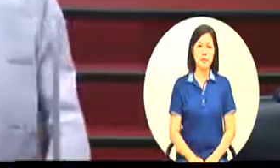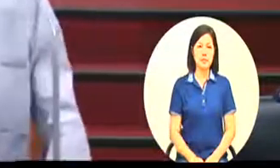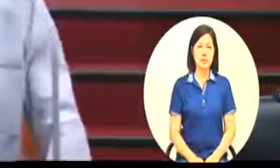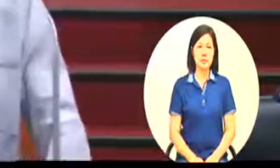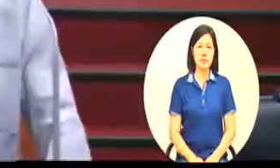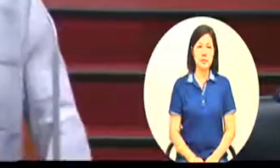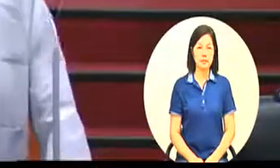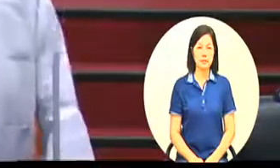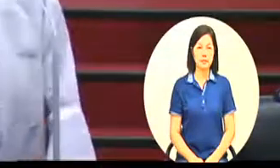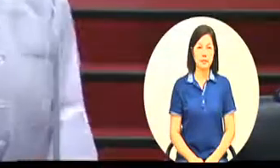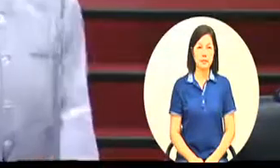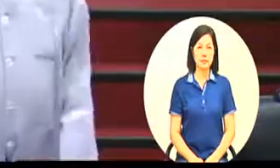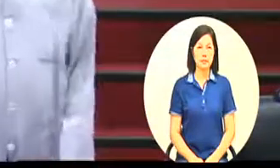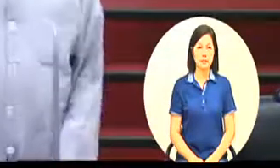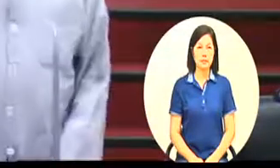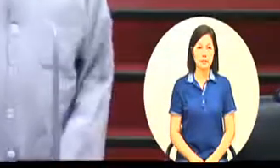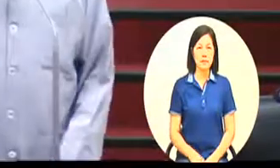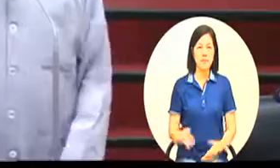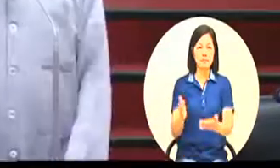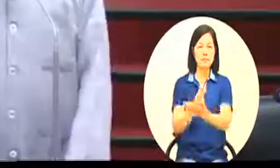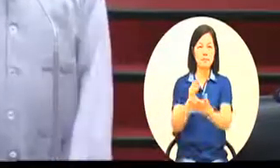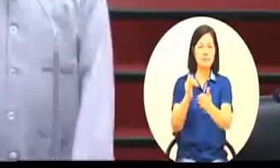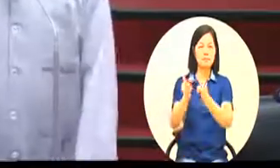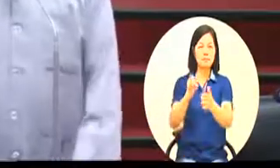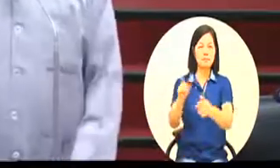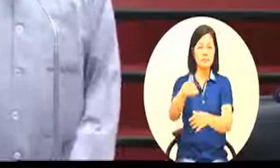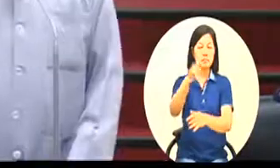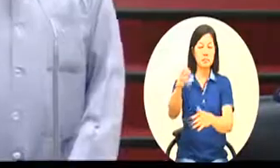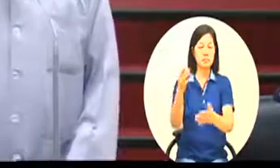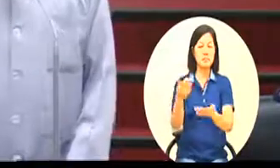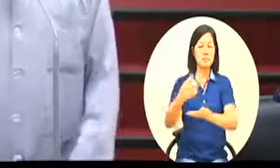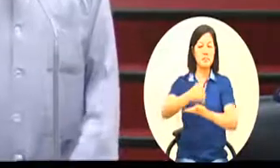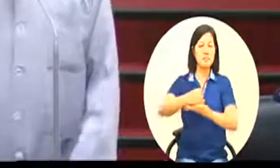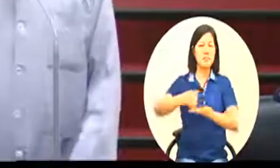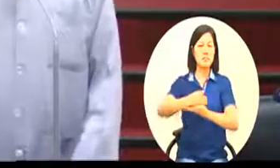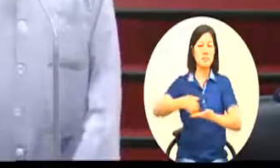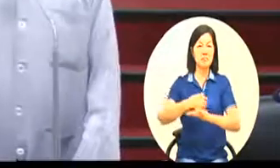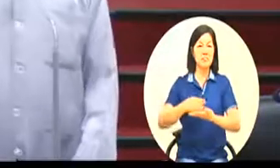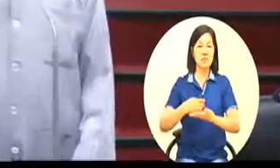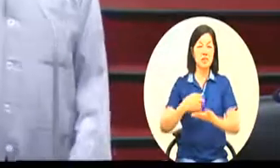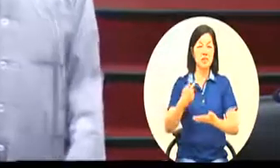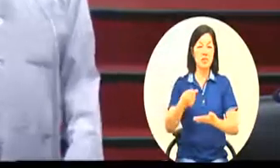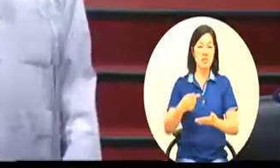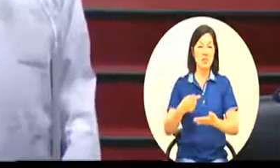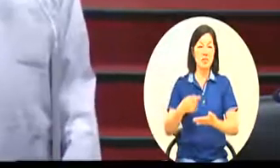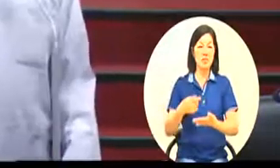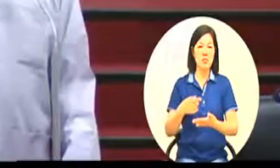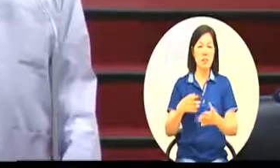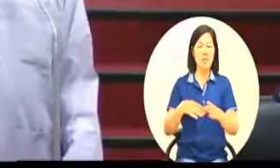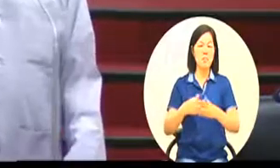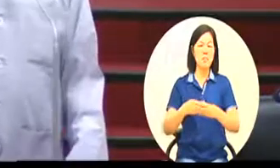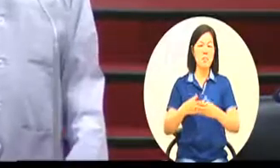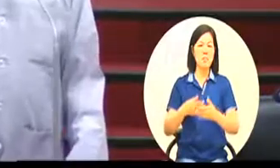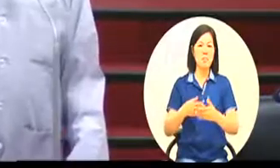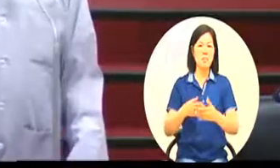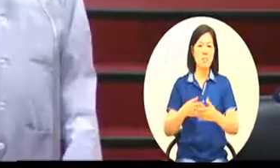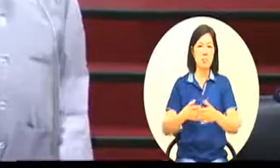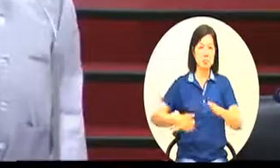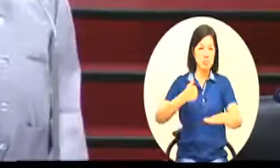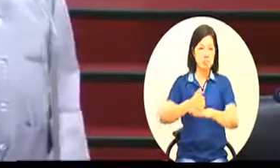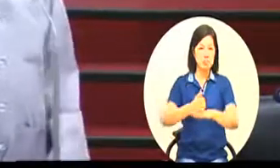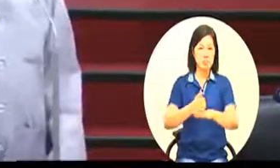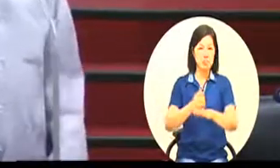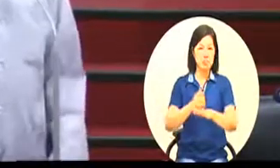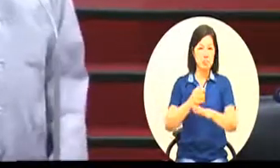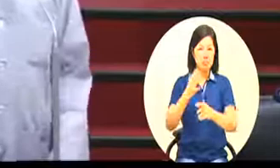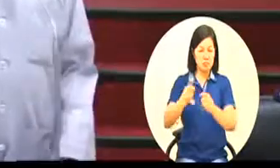人在甲我批评，讲我食饱无事做，议员做遐一届啊。除阿扁总统的